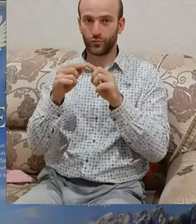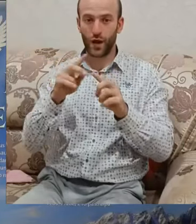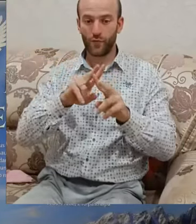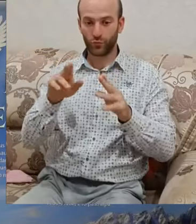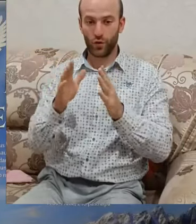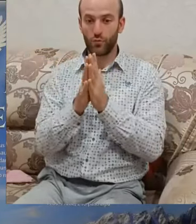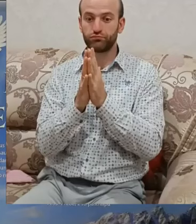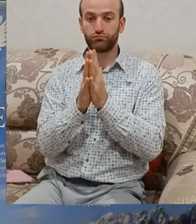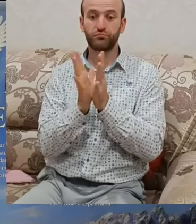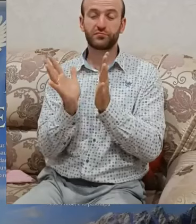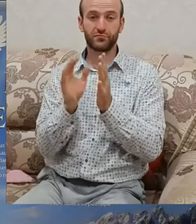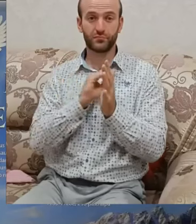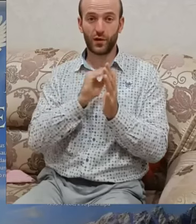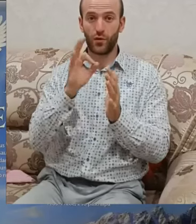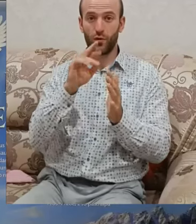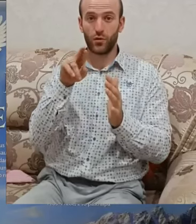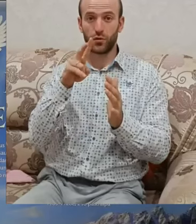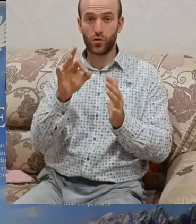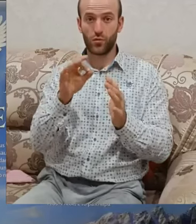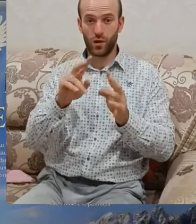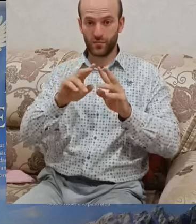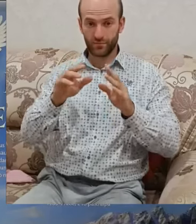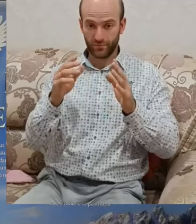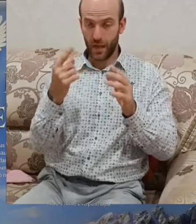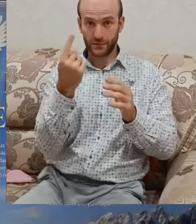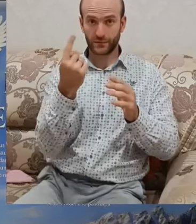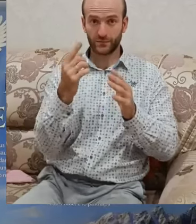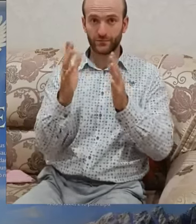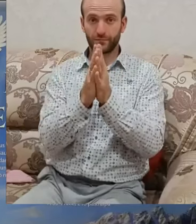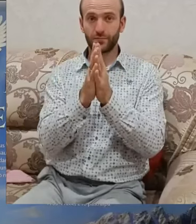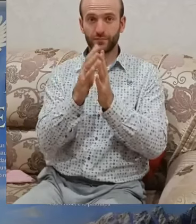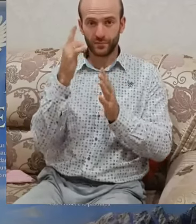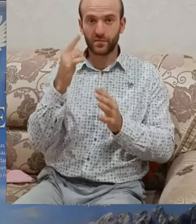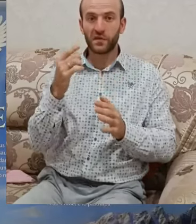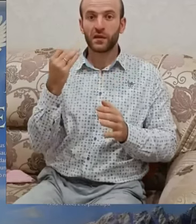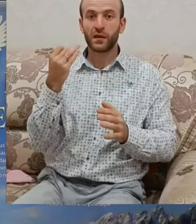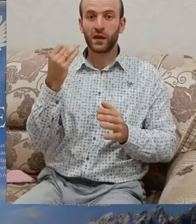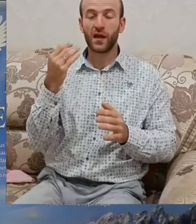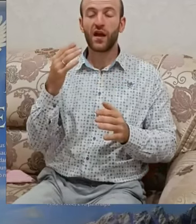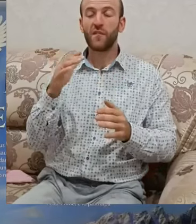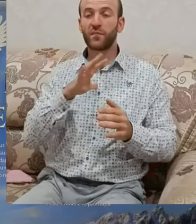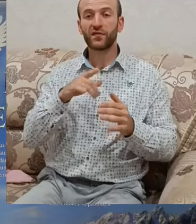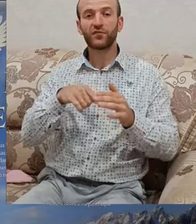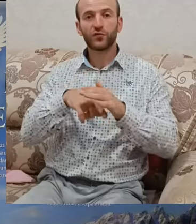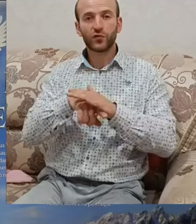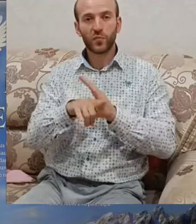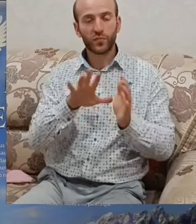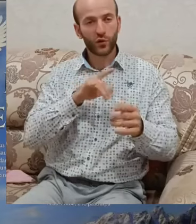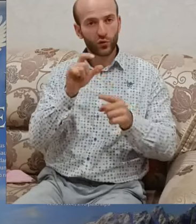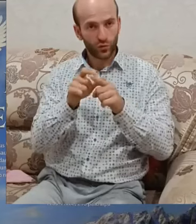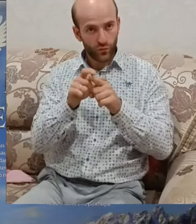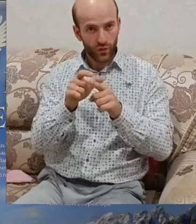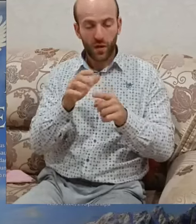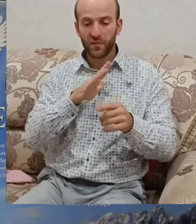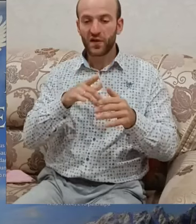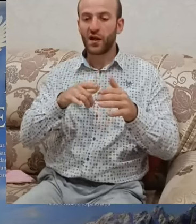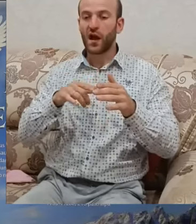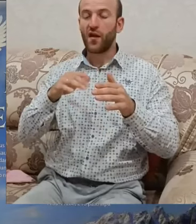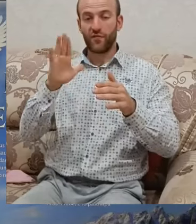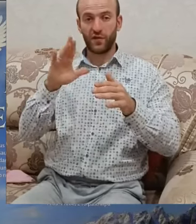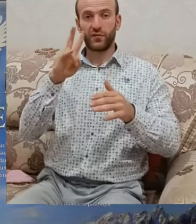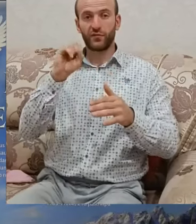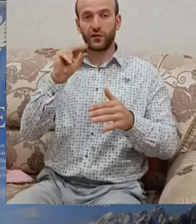pas Dievą. Vначале было слово и слово было Бога. Ir žodis buvo Dievas. И слово было Бог. Ir žodis tapo kūnu ir gyveno tarp mūsų. И слово стало плотью и обитало среди